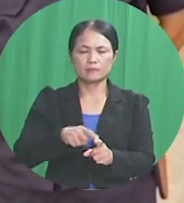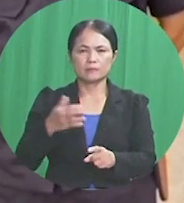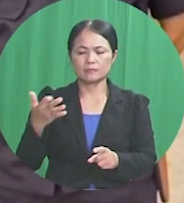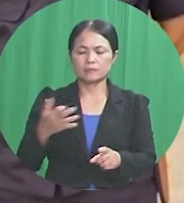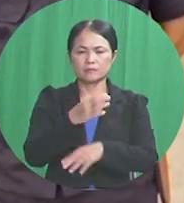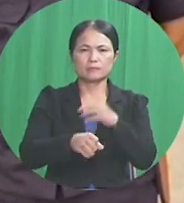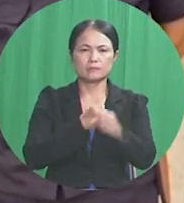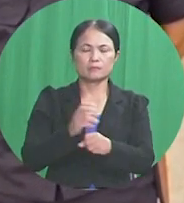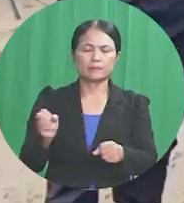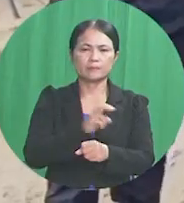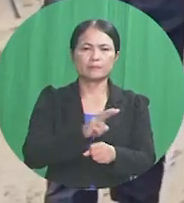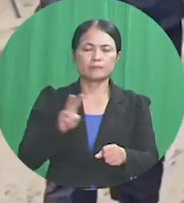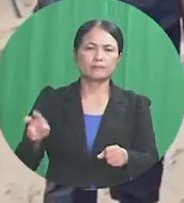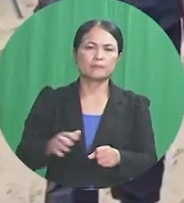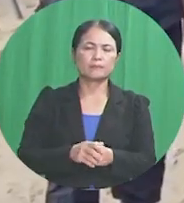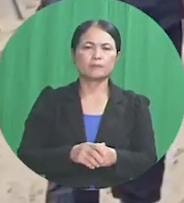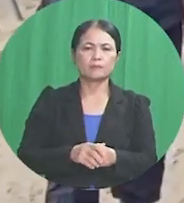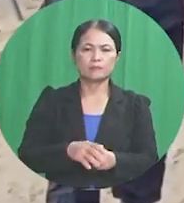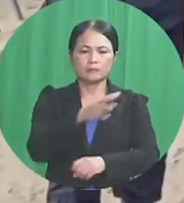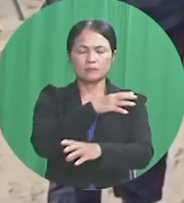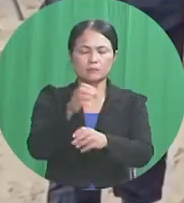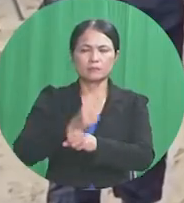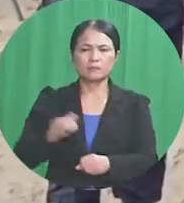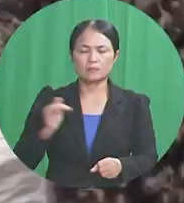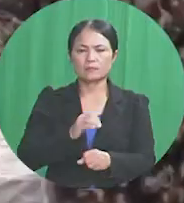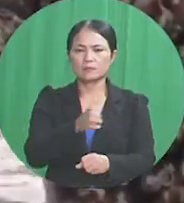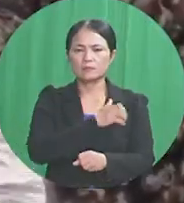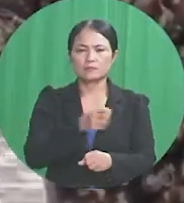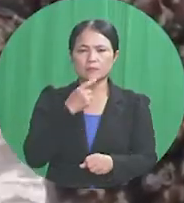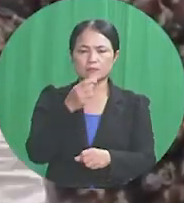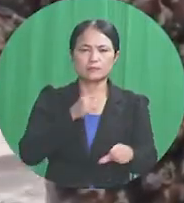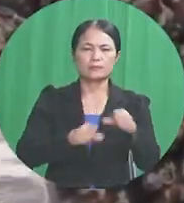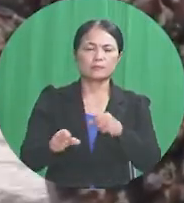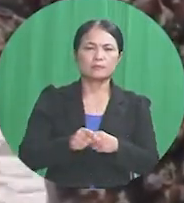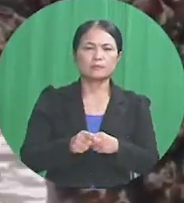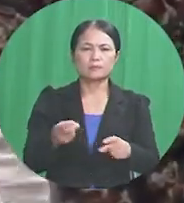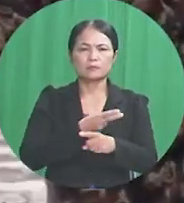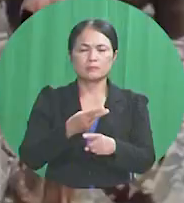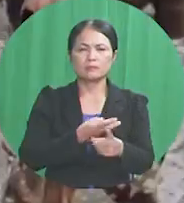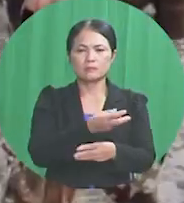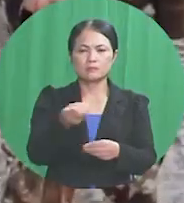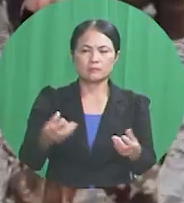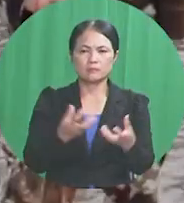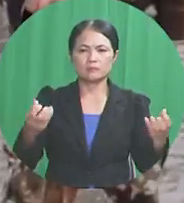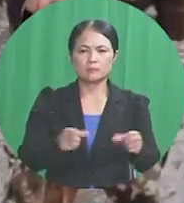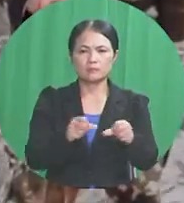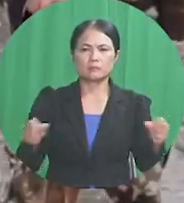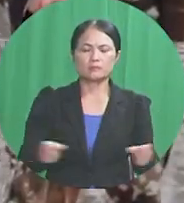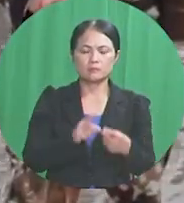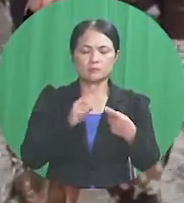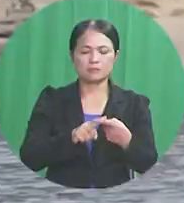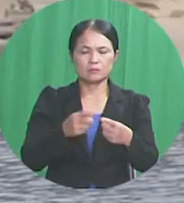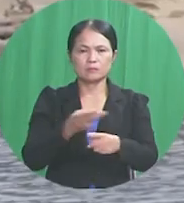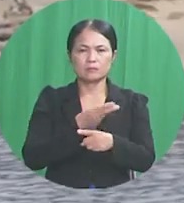าชนามปีปอนมาภัยปีลูกประเทศในไอซ็อกนูซานบานบรรทออ่ากาบักเวิร์นใจใจจีบูนดับบอนตีมวย